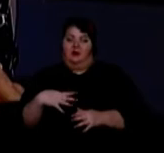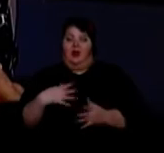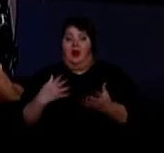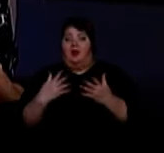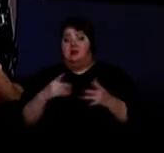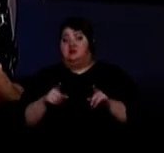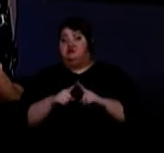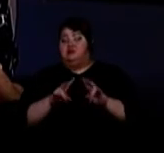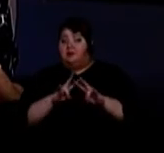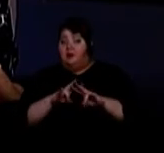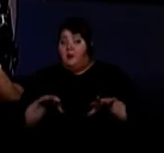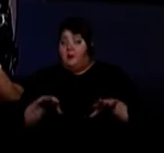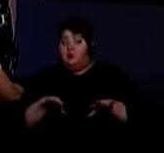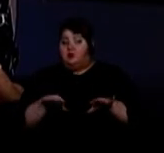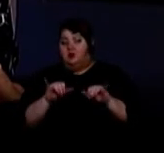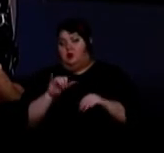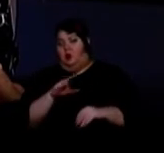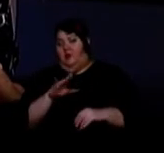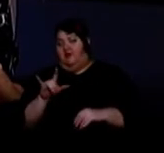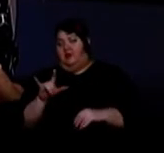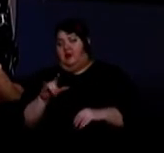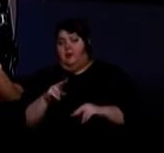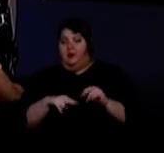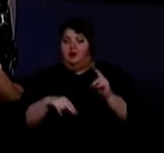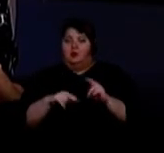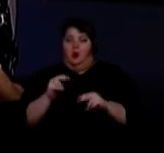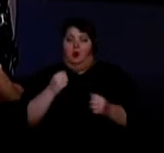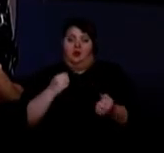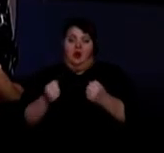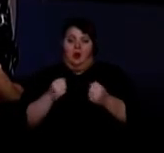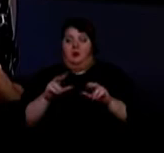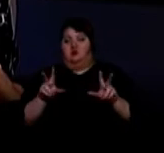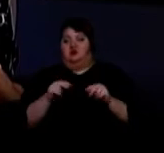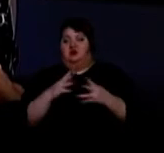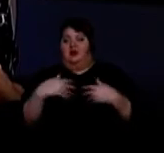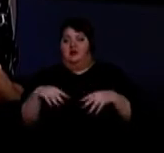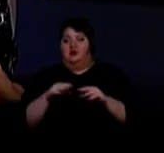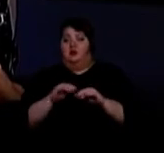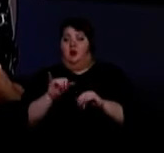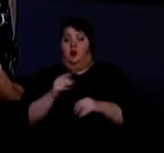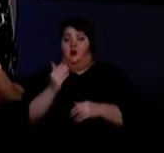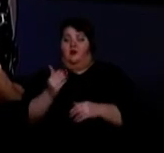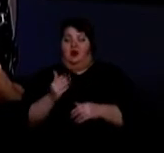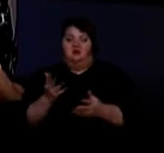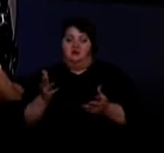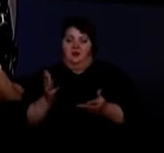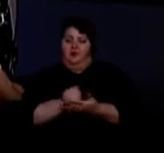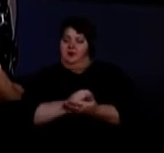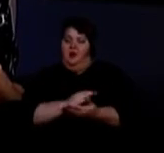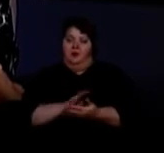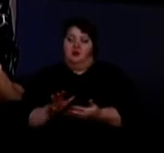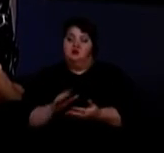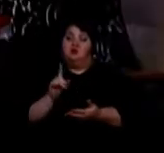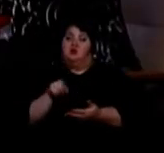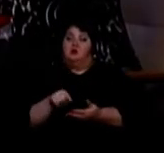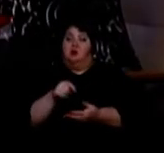этого не будет, увы, построить крепкую, счастливую семью у вас навряд ли получится. Поэтому